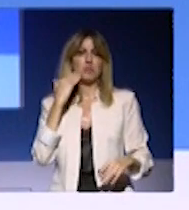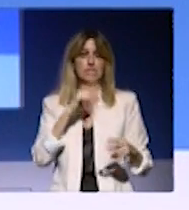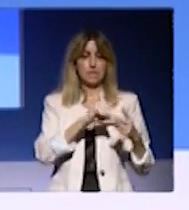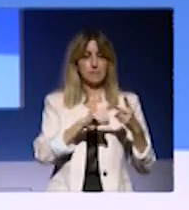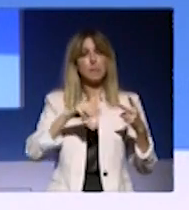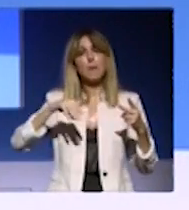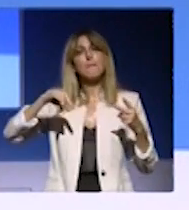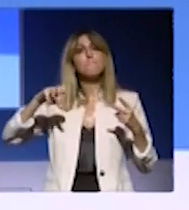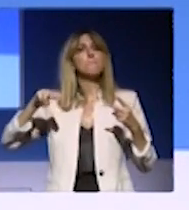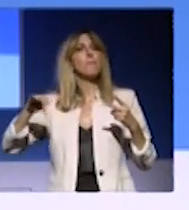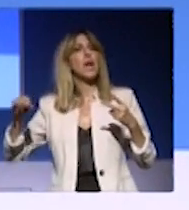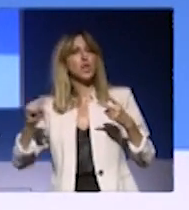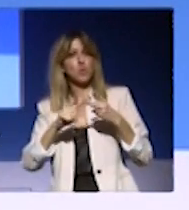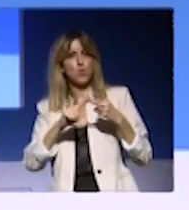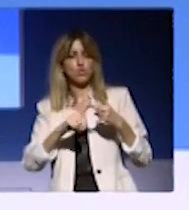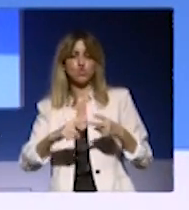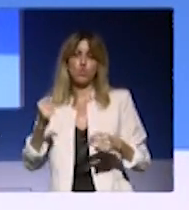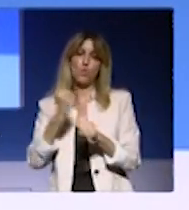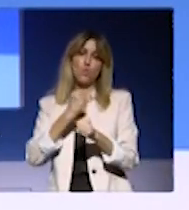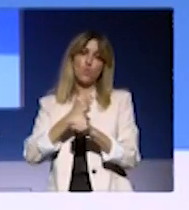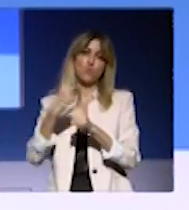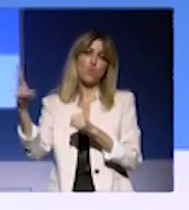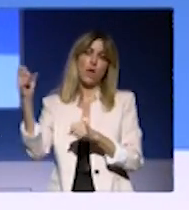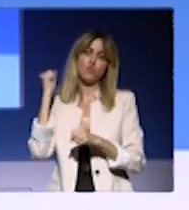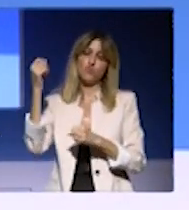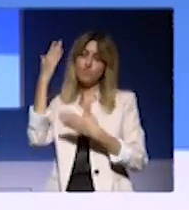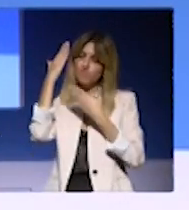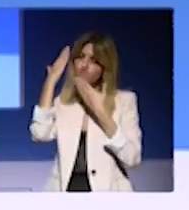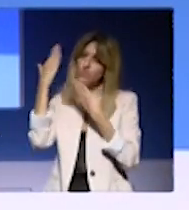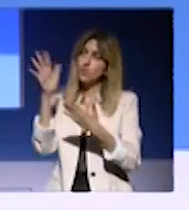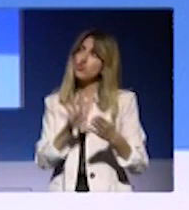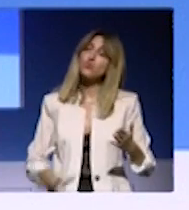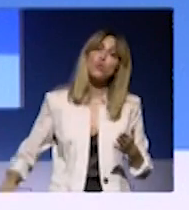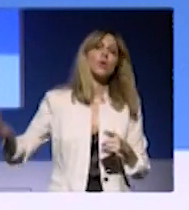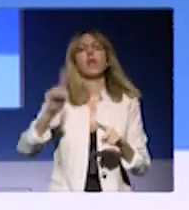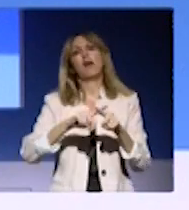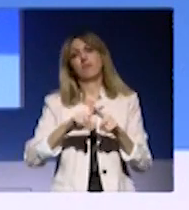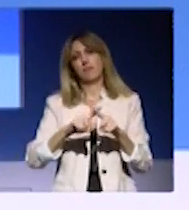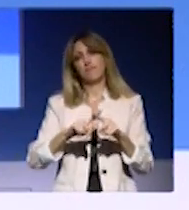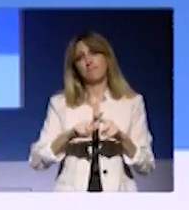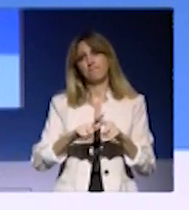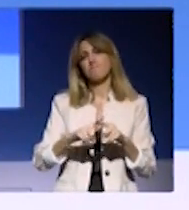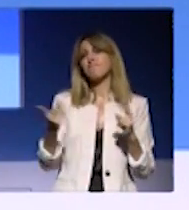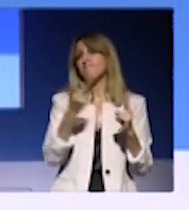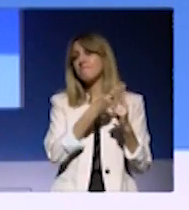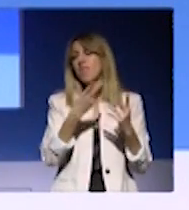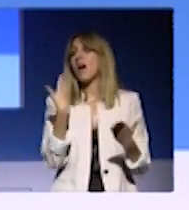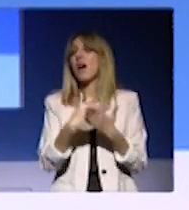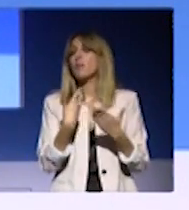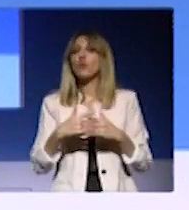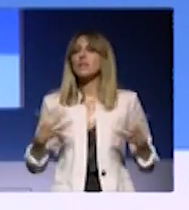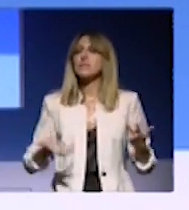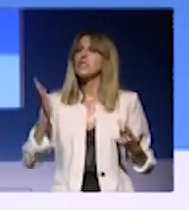Μπαίνος, κάνοντας μια εξαιρετική δουλειά σε ολόκληρη τη χώρα, αποδεικνύοντας ότι μπορούμε να πετύχουμε ένα καινούριο